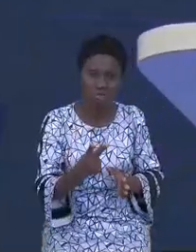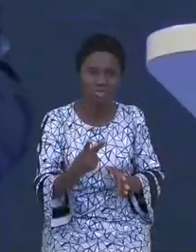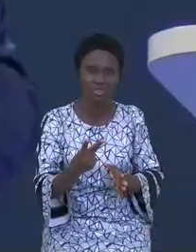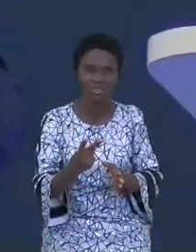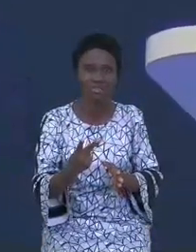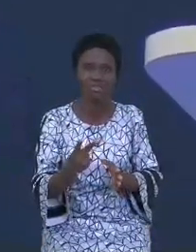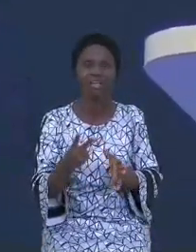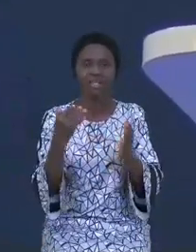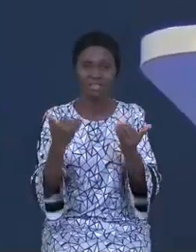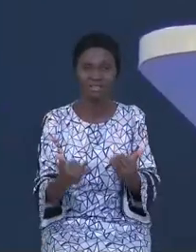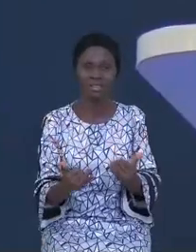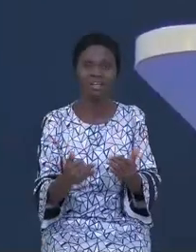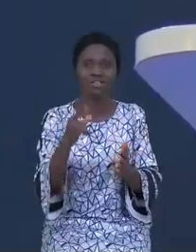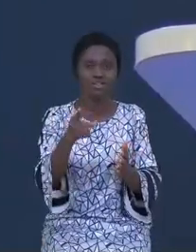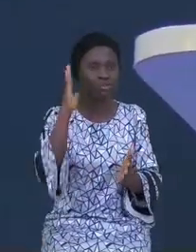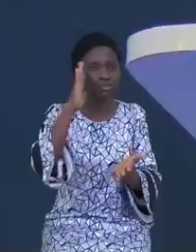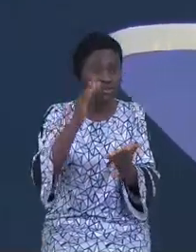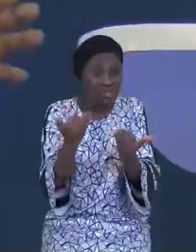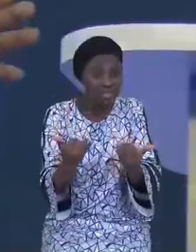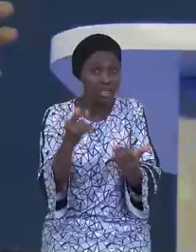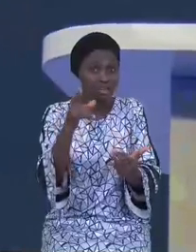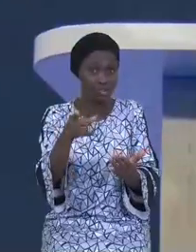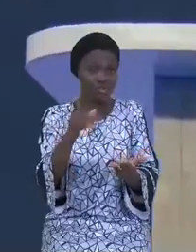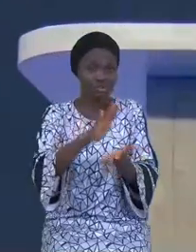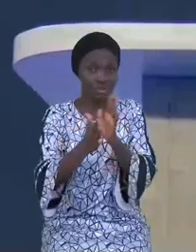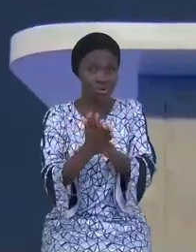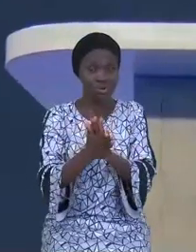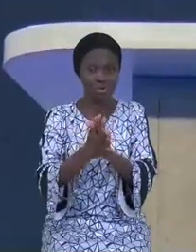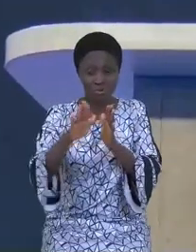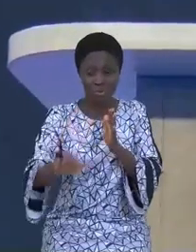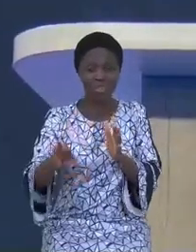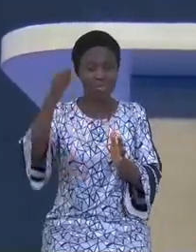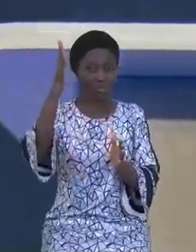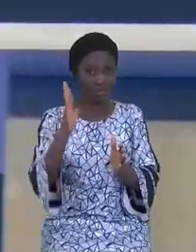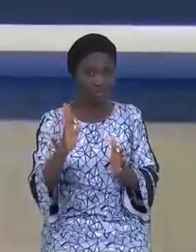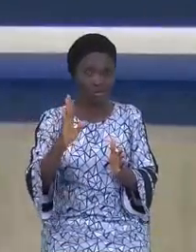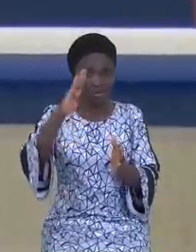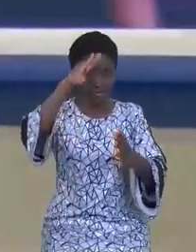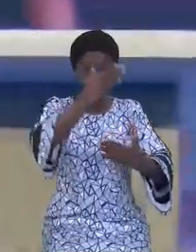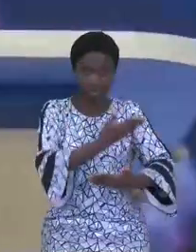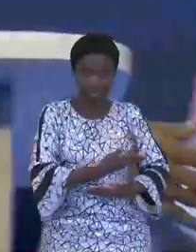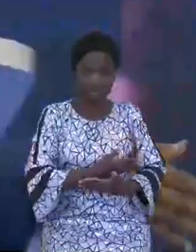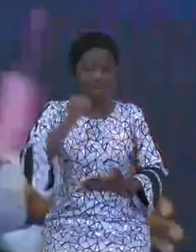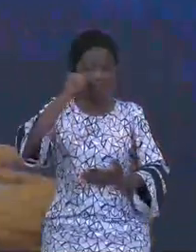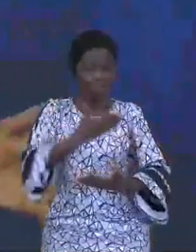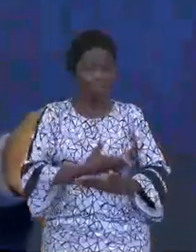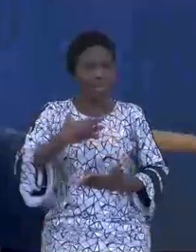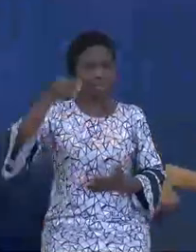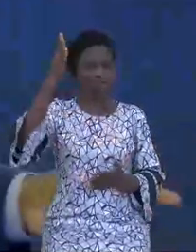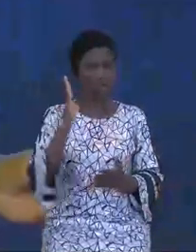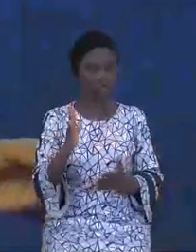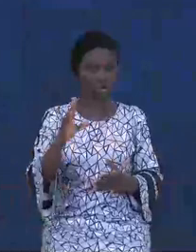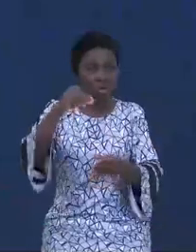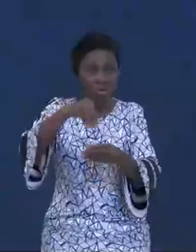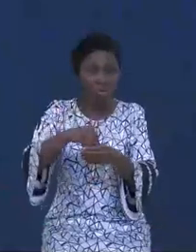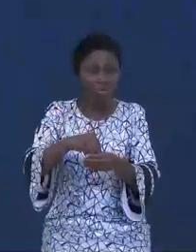es devenu un enfant de Dieu, un fils de Dieu, une fille de Dieu. Alors, mets tes pas ici,